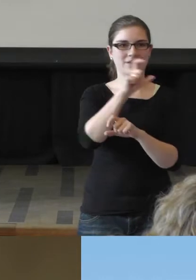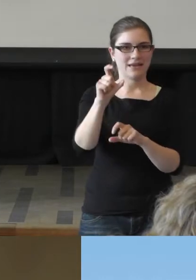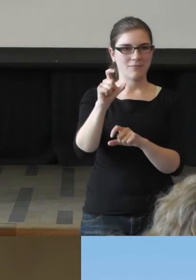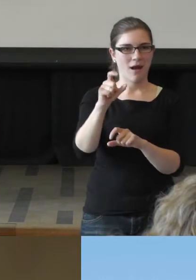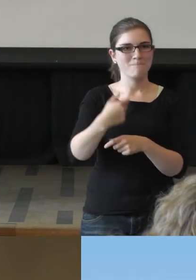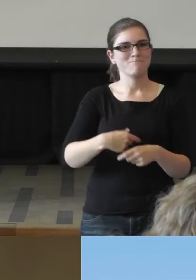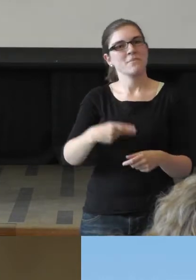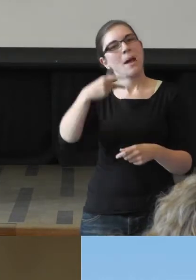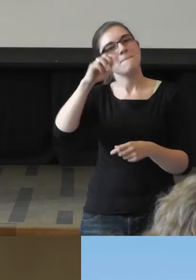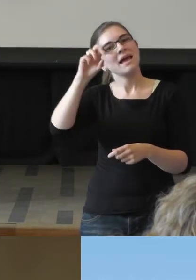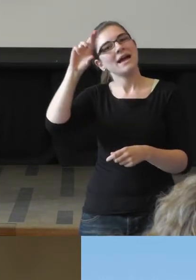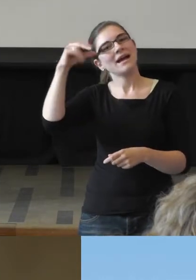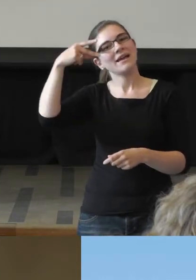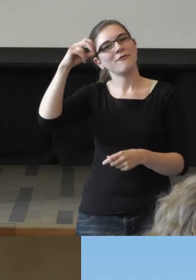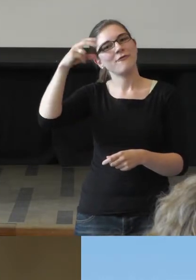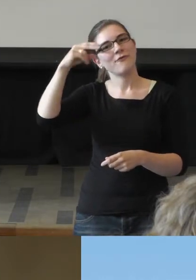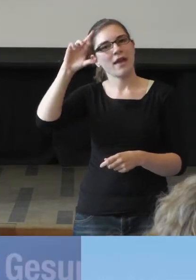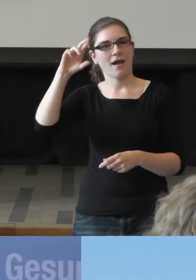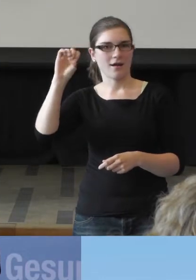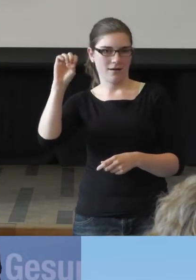peripheren Nerven, also die Nerven vor allem der Beine.